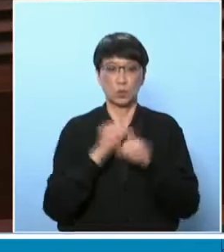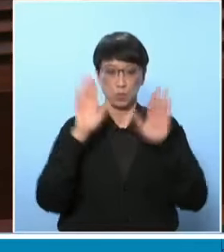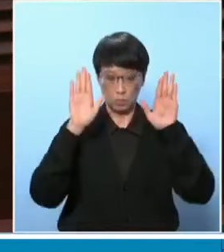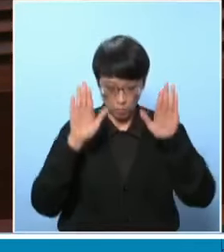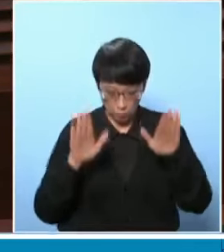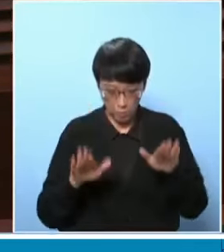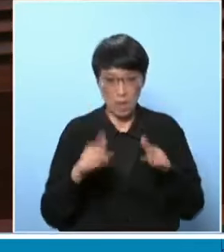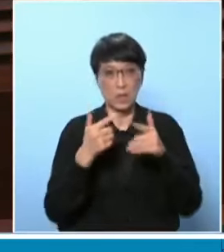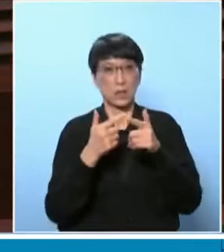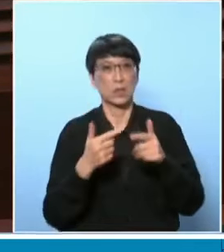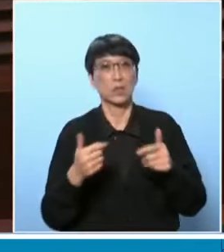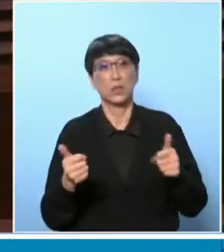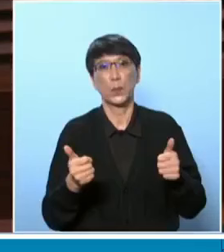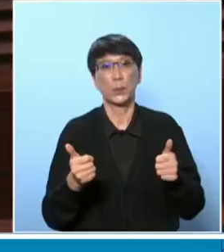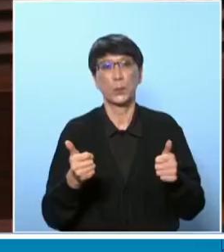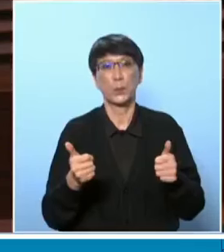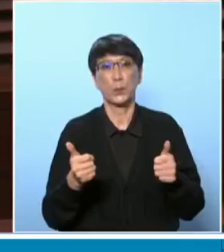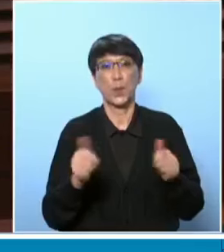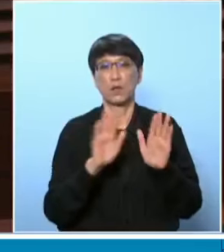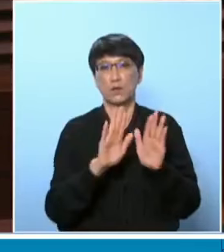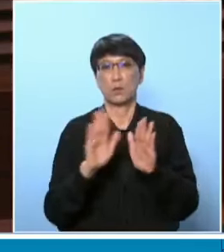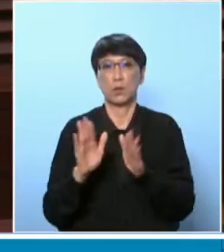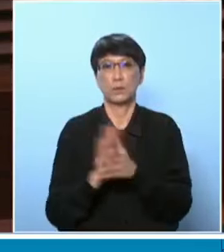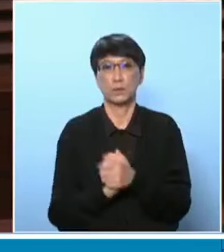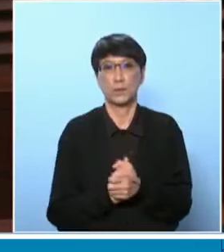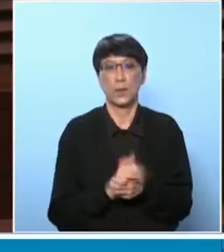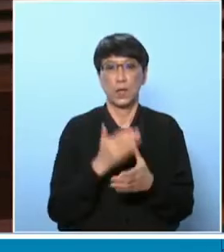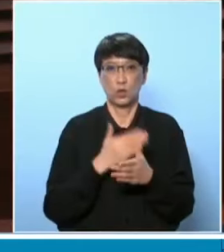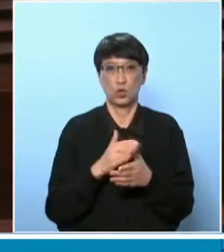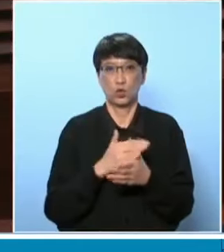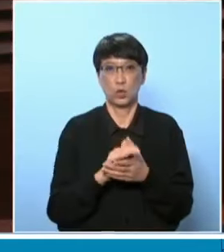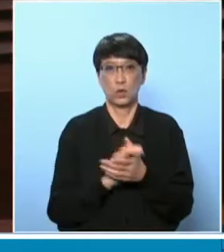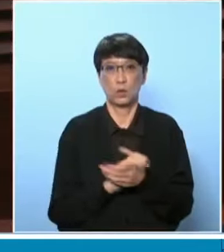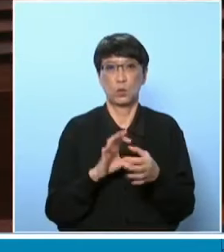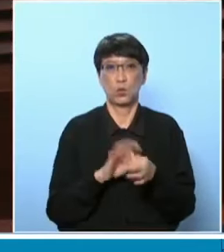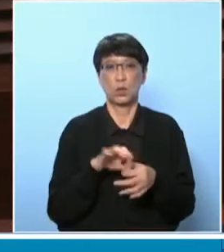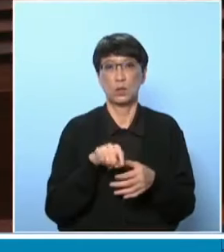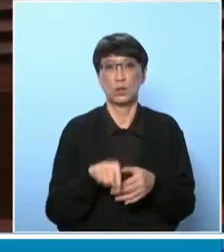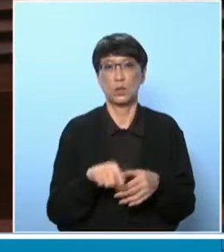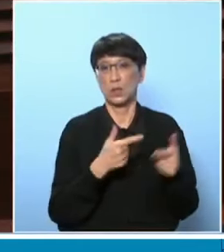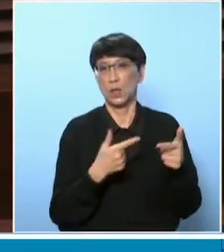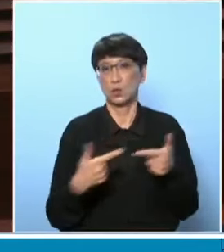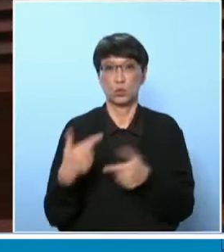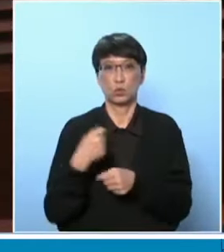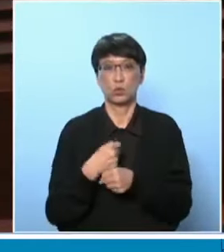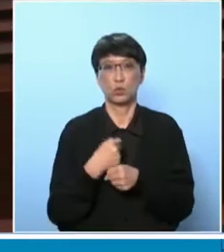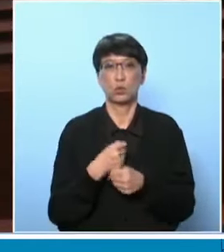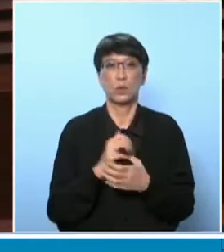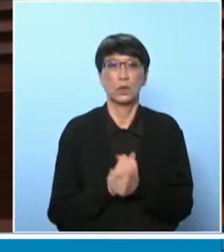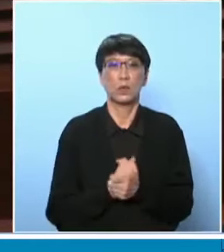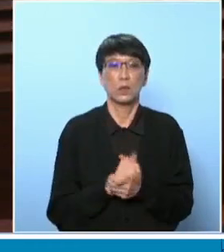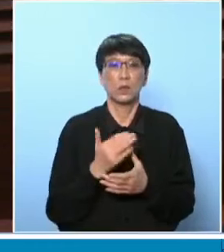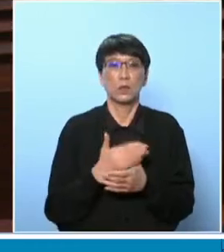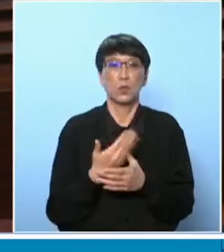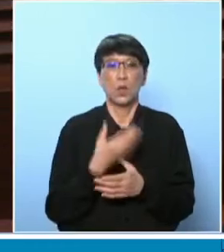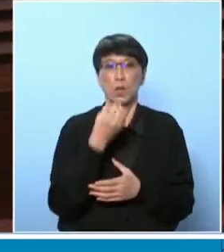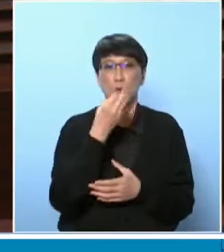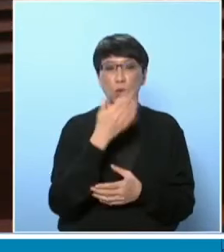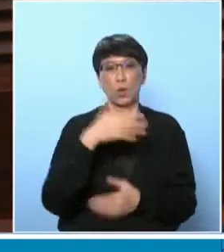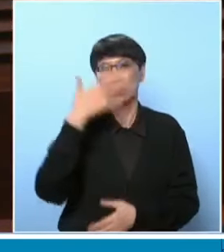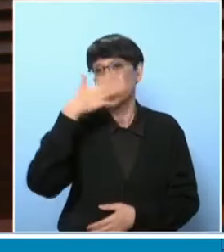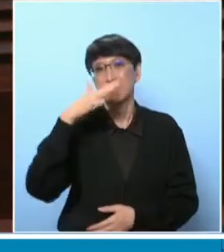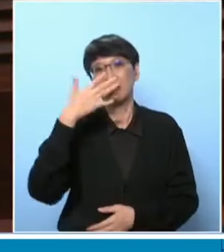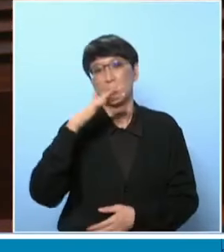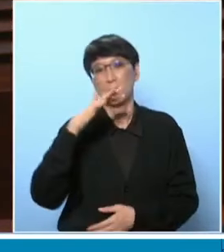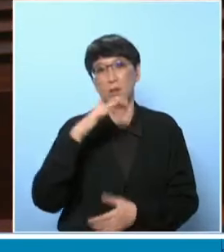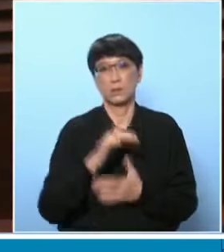友善嘅服務啦。咁所以其實喺呢方面，我哋會繼續做，因為呢個市場咧對香港嚟講都係新，